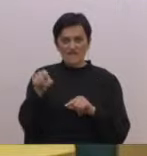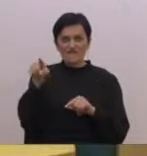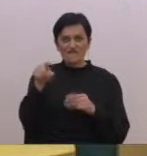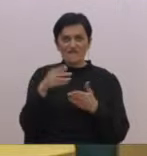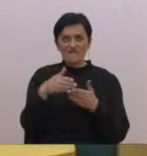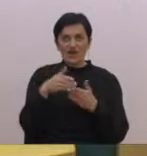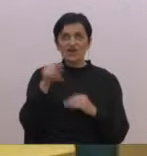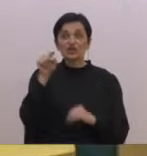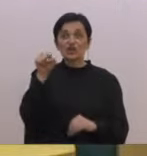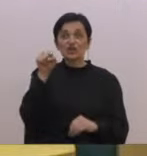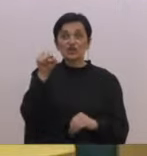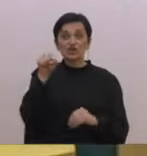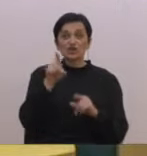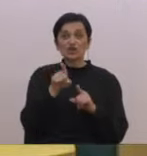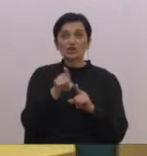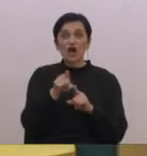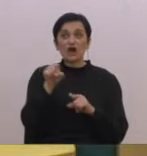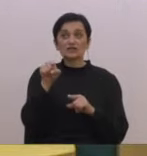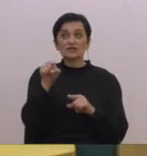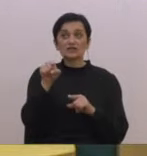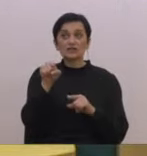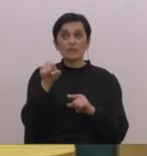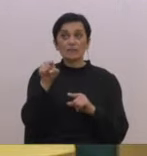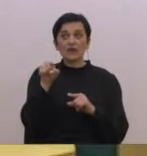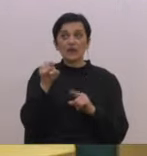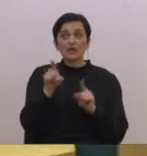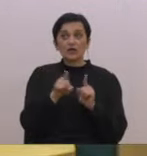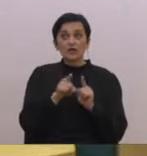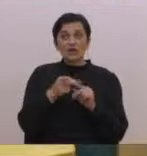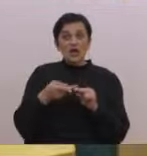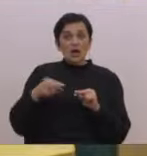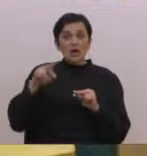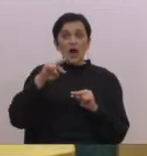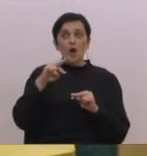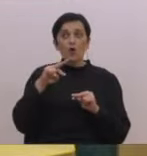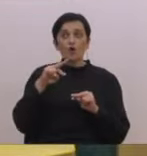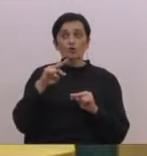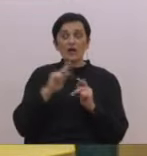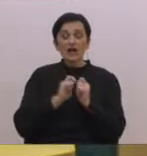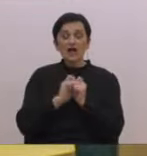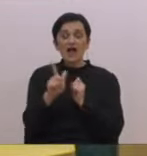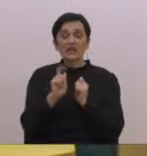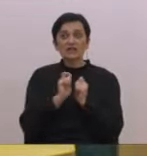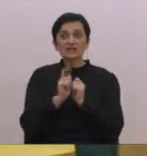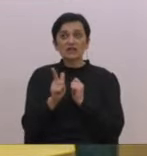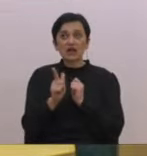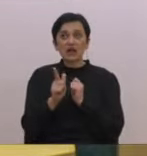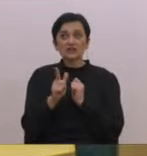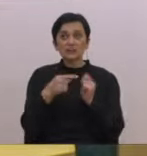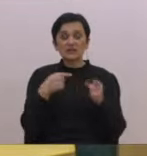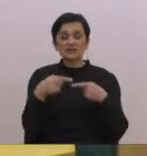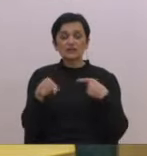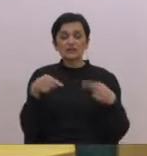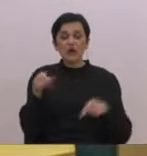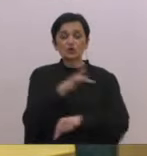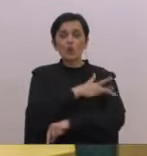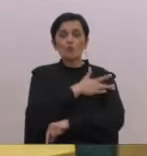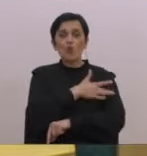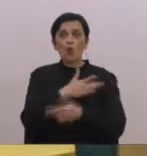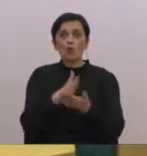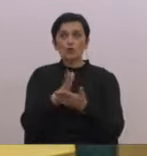ikats ikats svatashoris ikats gaurmagda gadasakhadebin სხვადასხვა მომსახურების